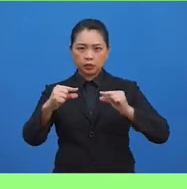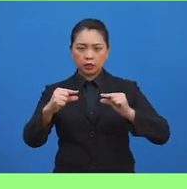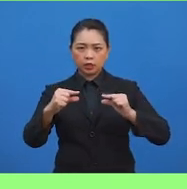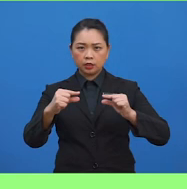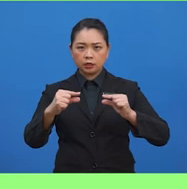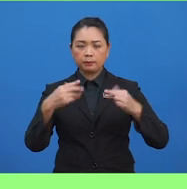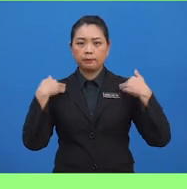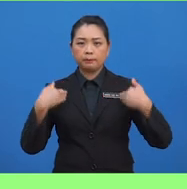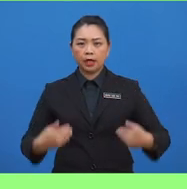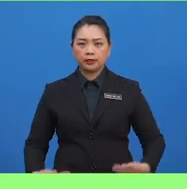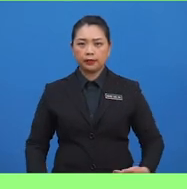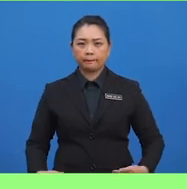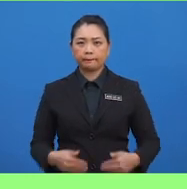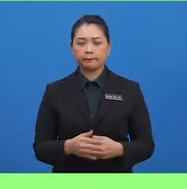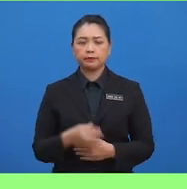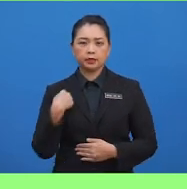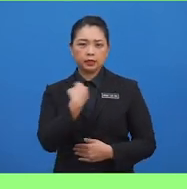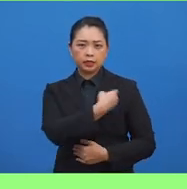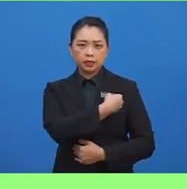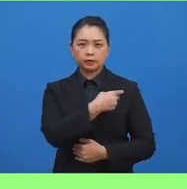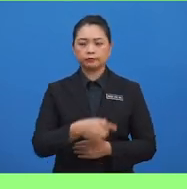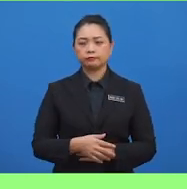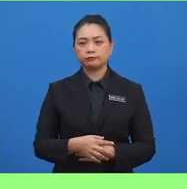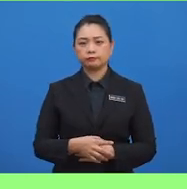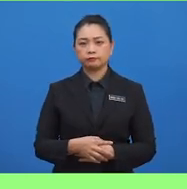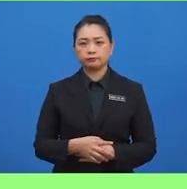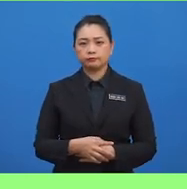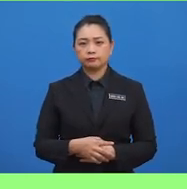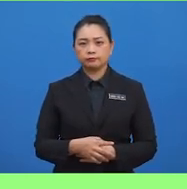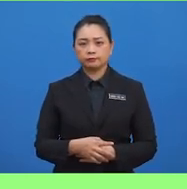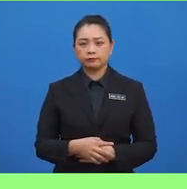pergerakan anggota badan kiteru